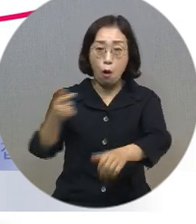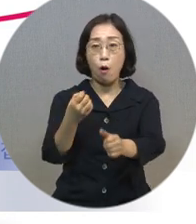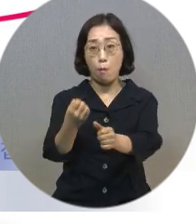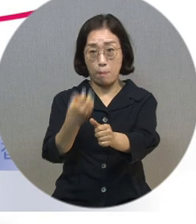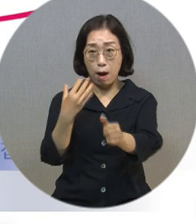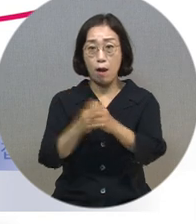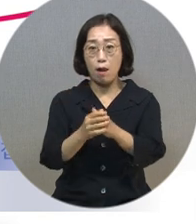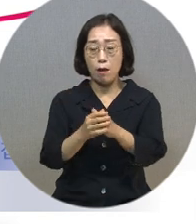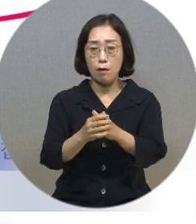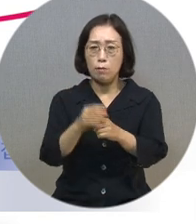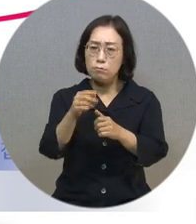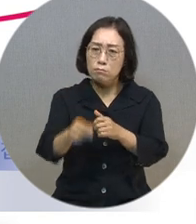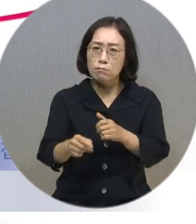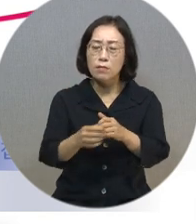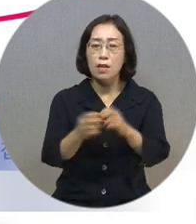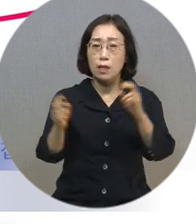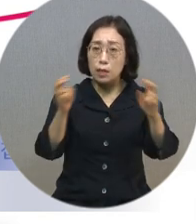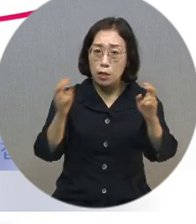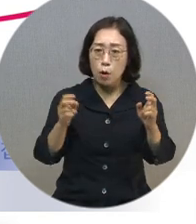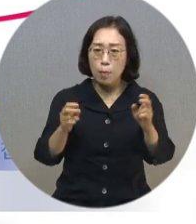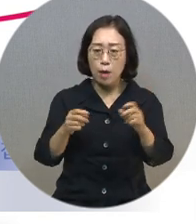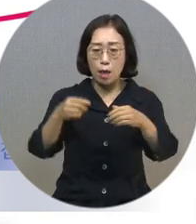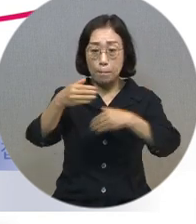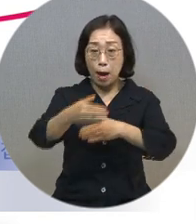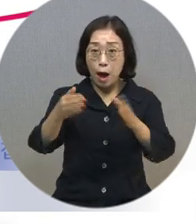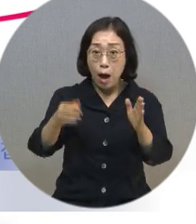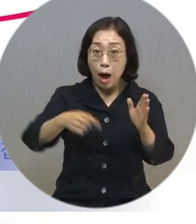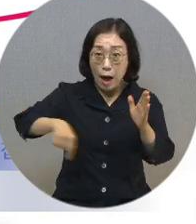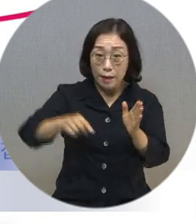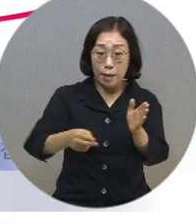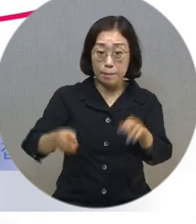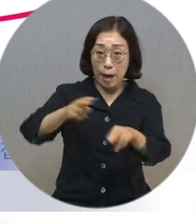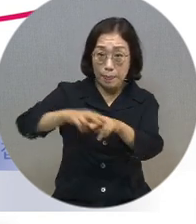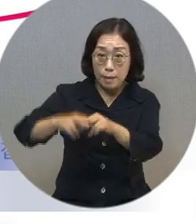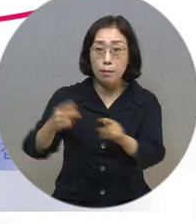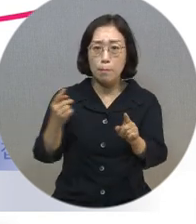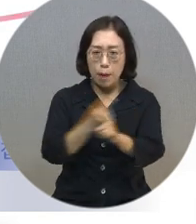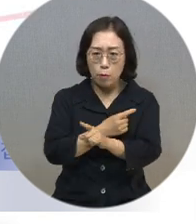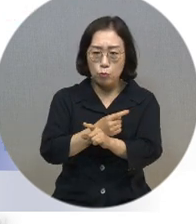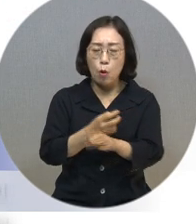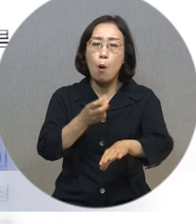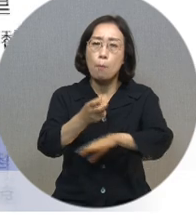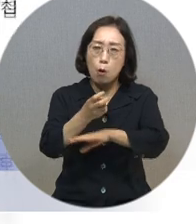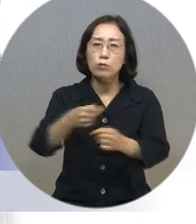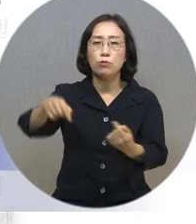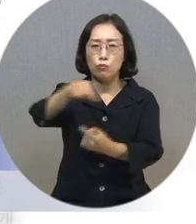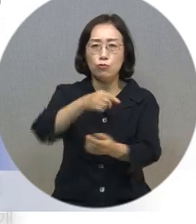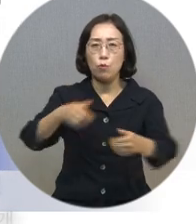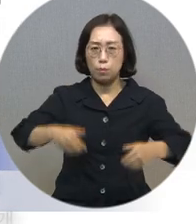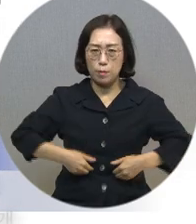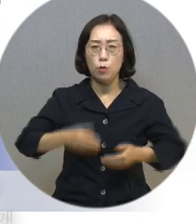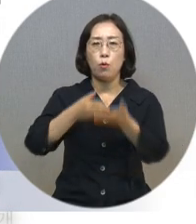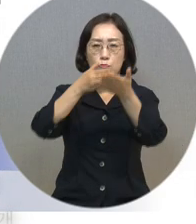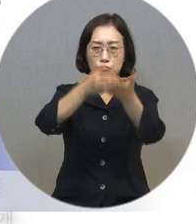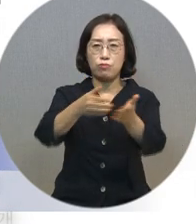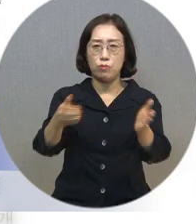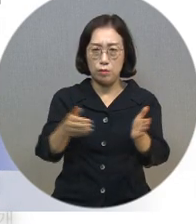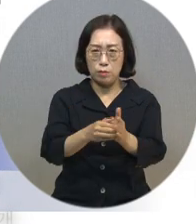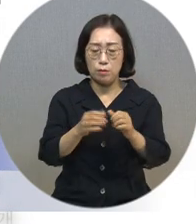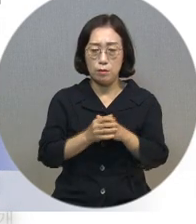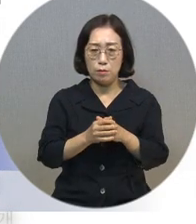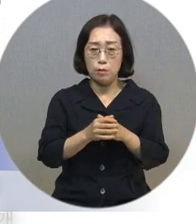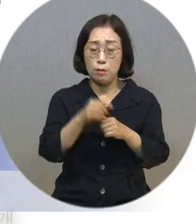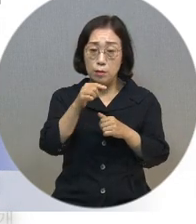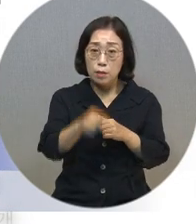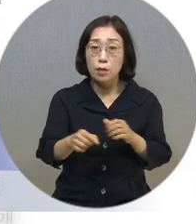코레일 관광 개발의 객실 구조 변경과 리프트 버스 운행 등 개선을 요청했습니다 장애인 제도 개선 솔루션은